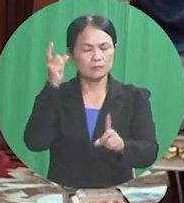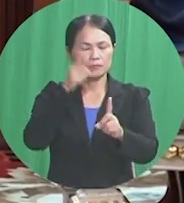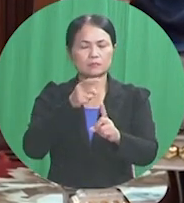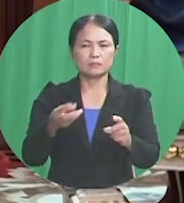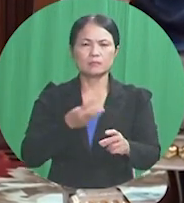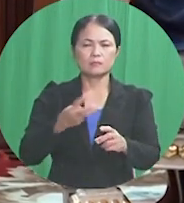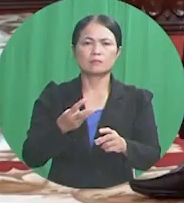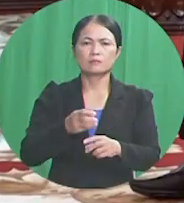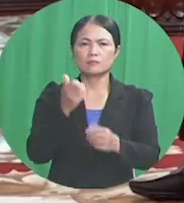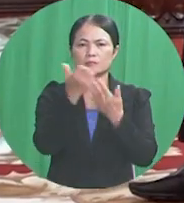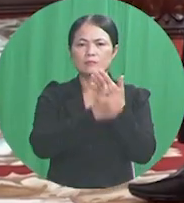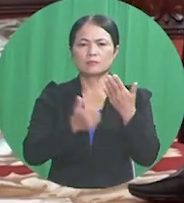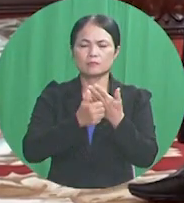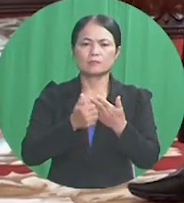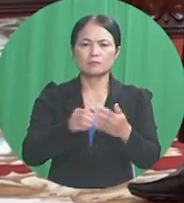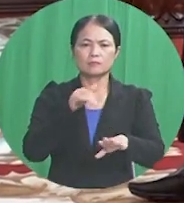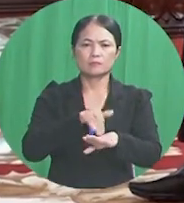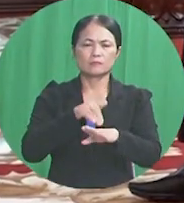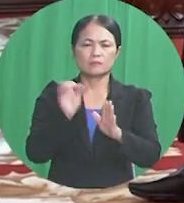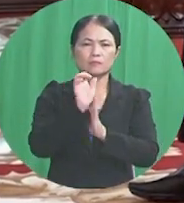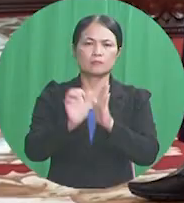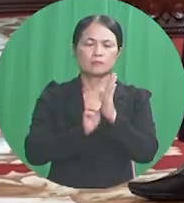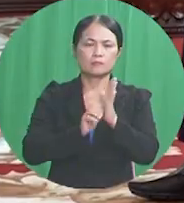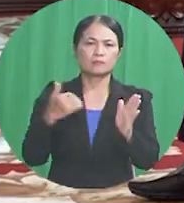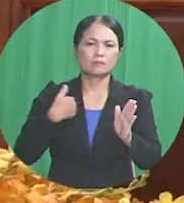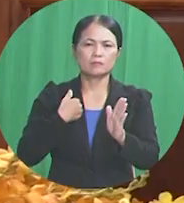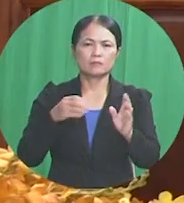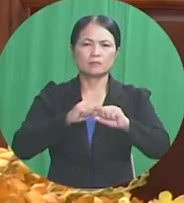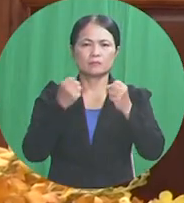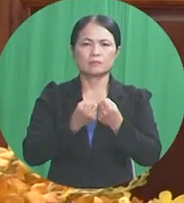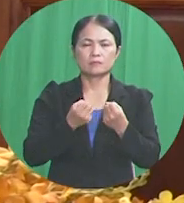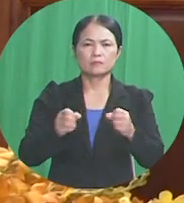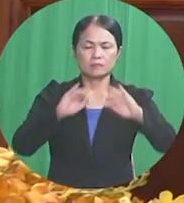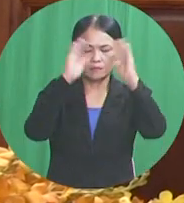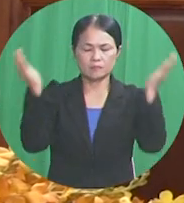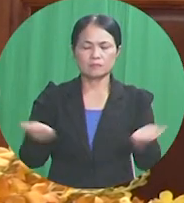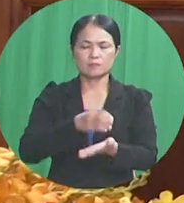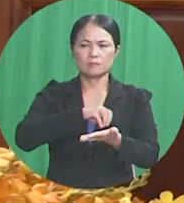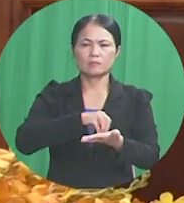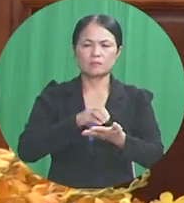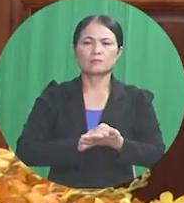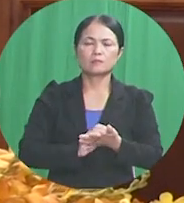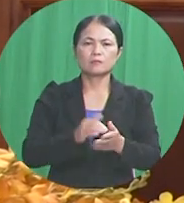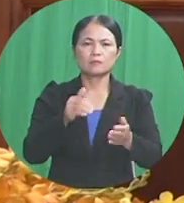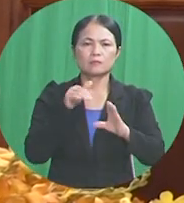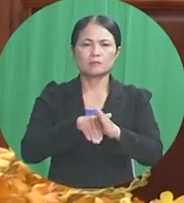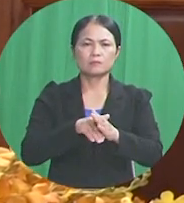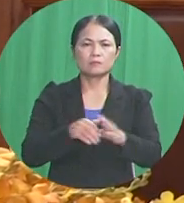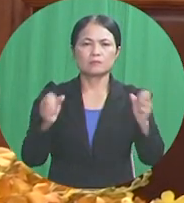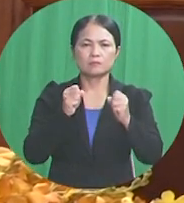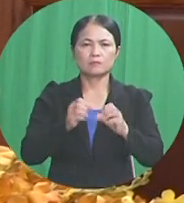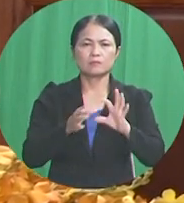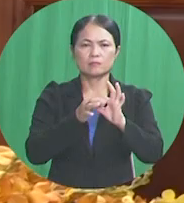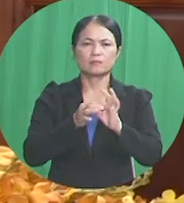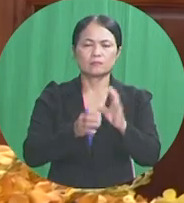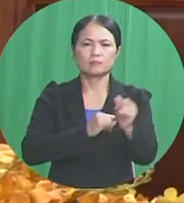หุเพียกีนิยมได้ไปเลยฉบับหนึ่งโดยมีอังกาสหประชาชาติจิสโนลขนองกาปุ่งเริงสามกีพีบ